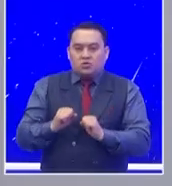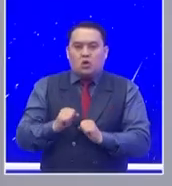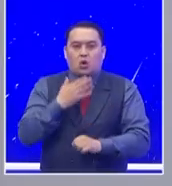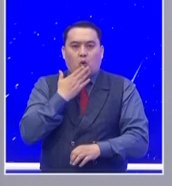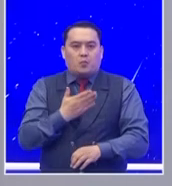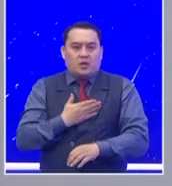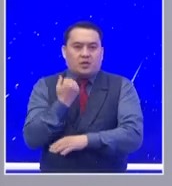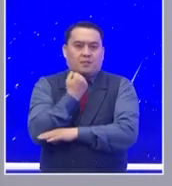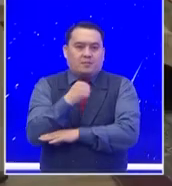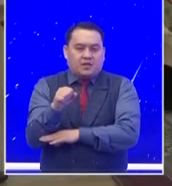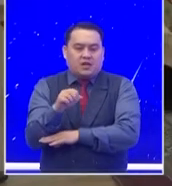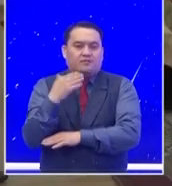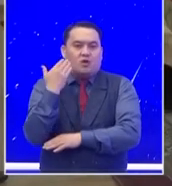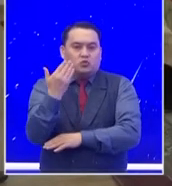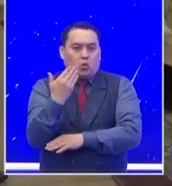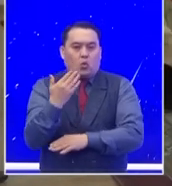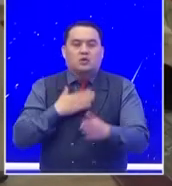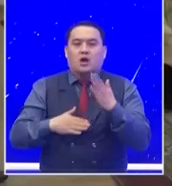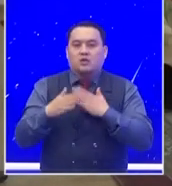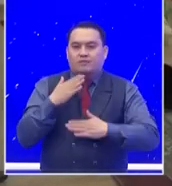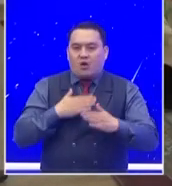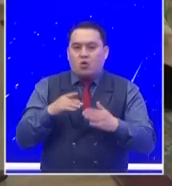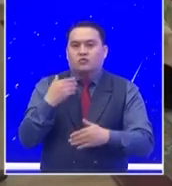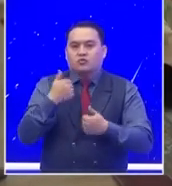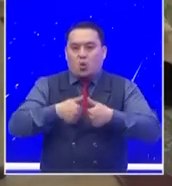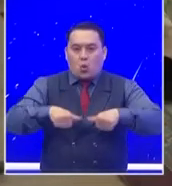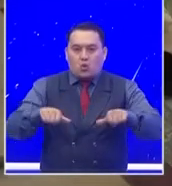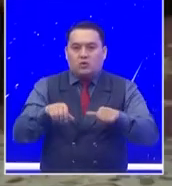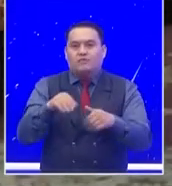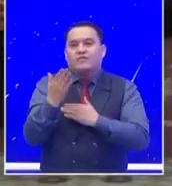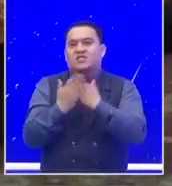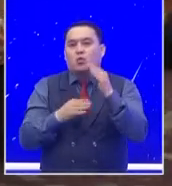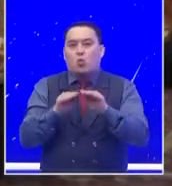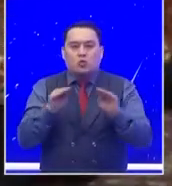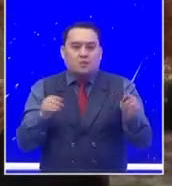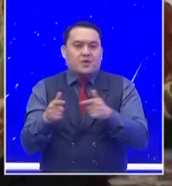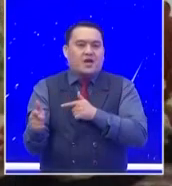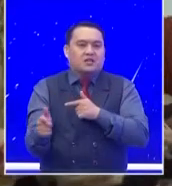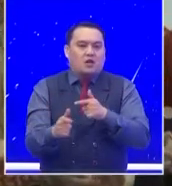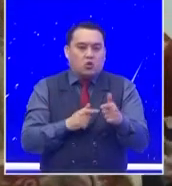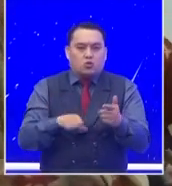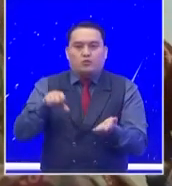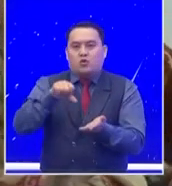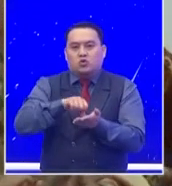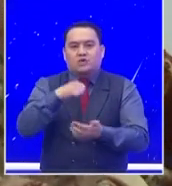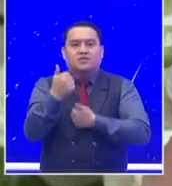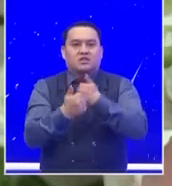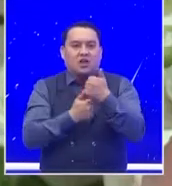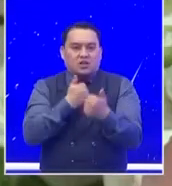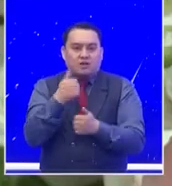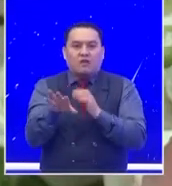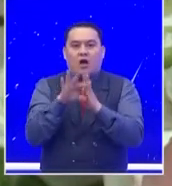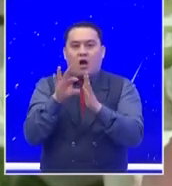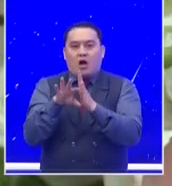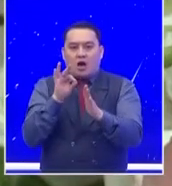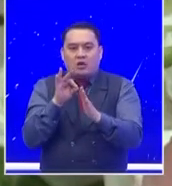победителям областной олимпиады к радости наставников члены жюри отметили высокий уровень подготовки участников состязания по